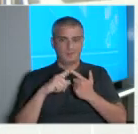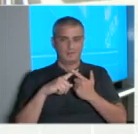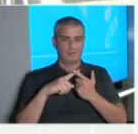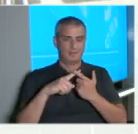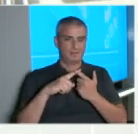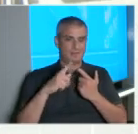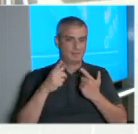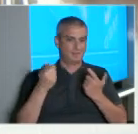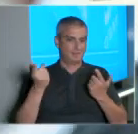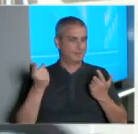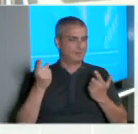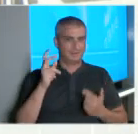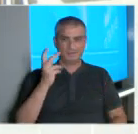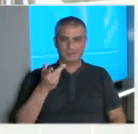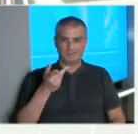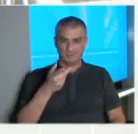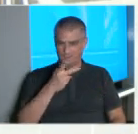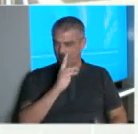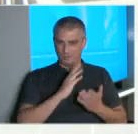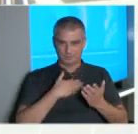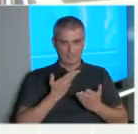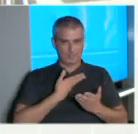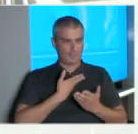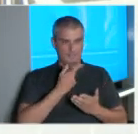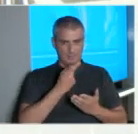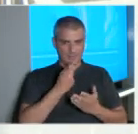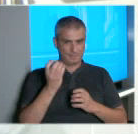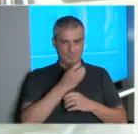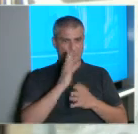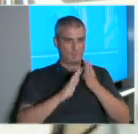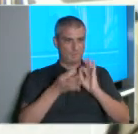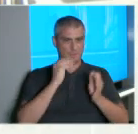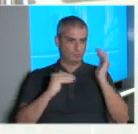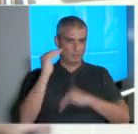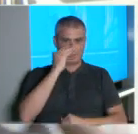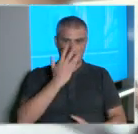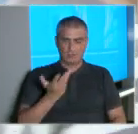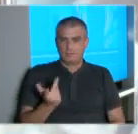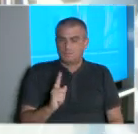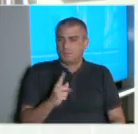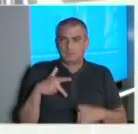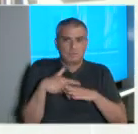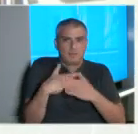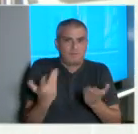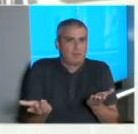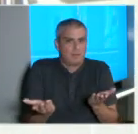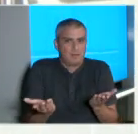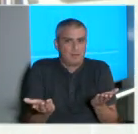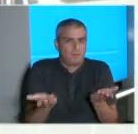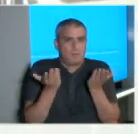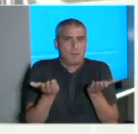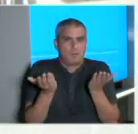ליעמץ שמעמץ הזה, שהוא מתכונן לקבל כנראה מינוי בבית משפט עליון. למי זה מפריע? אני לא מבין,